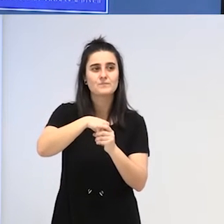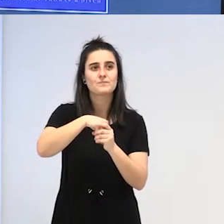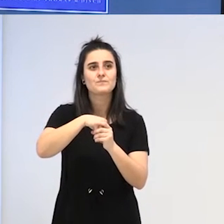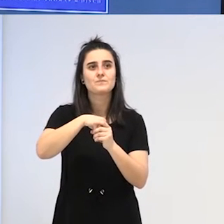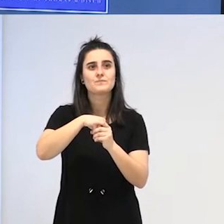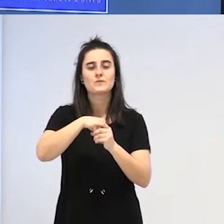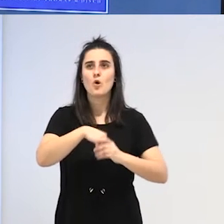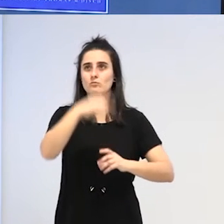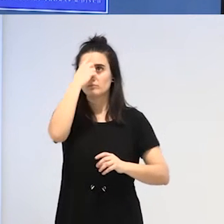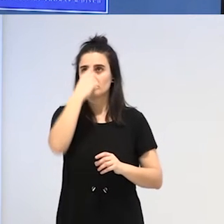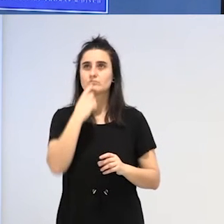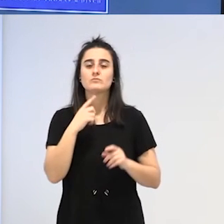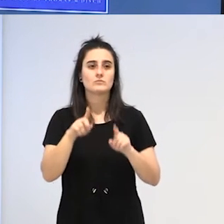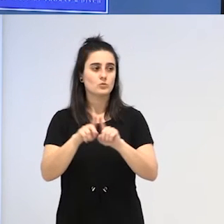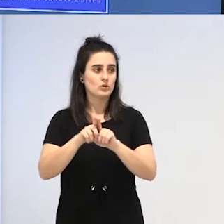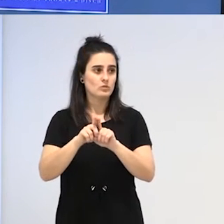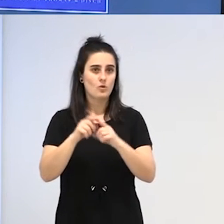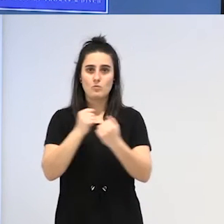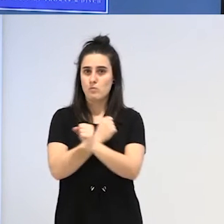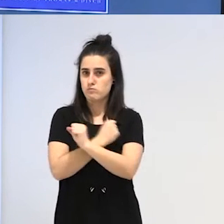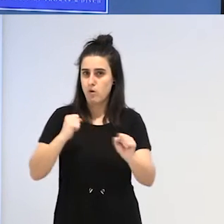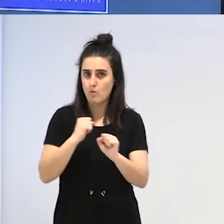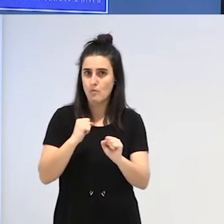egiten duela, oso era iaia literalean.